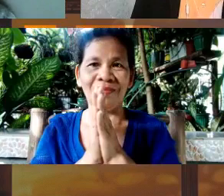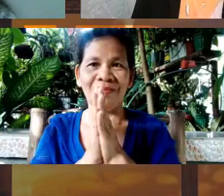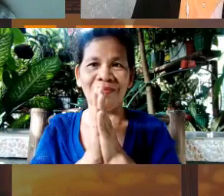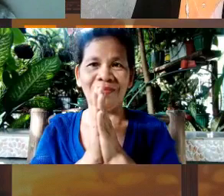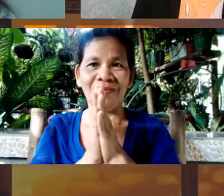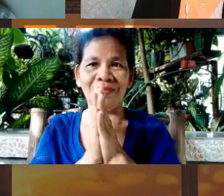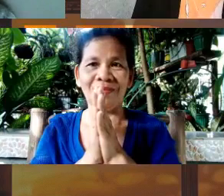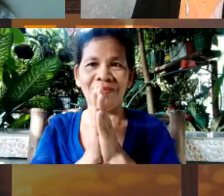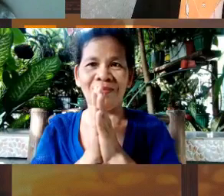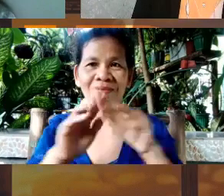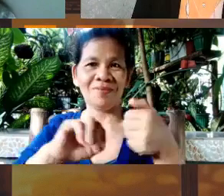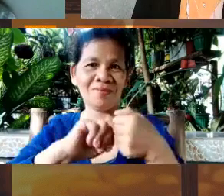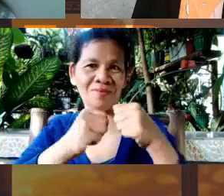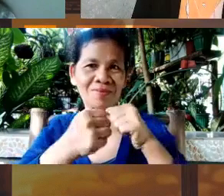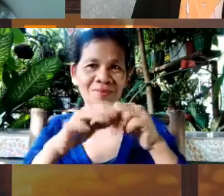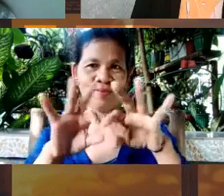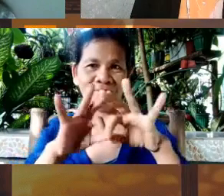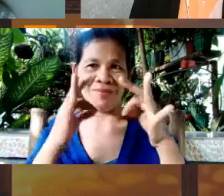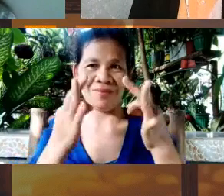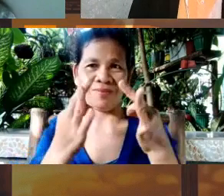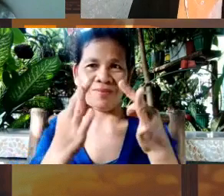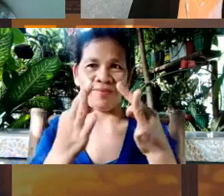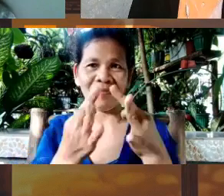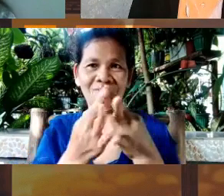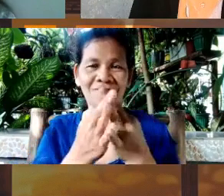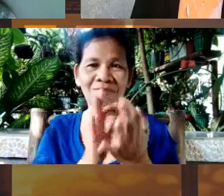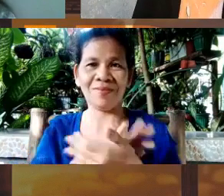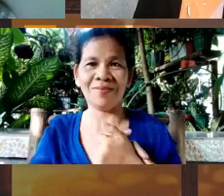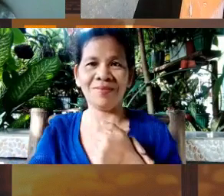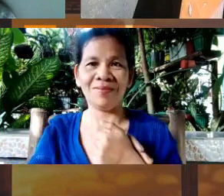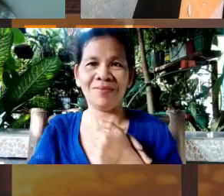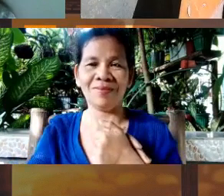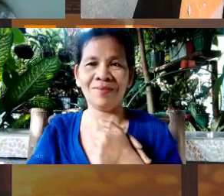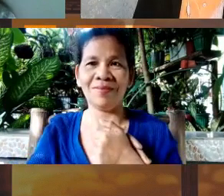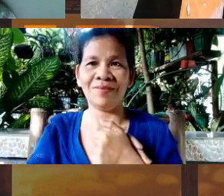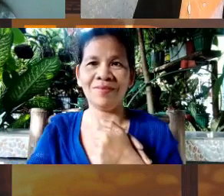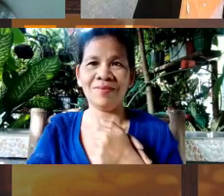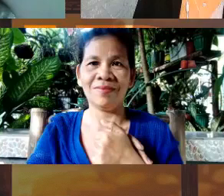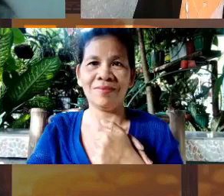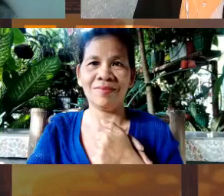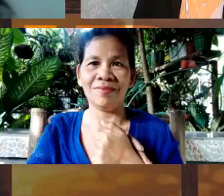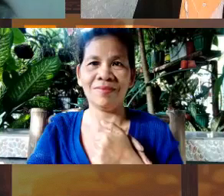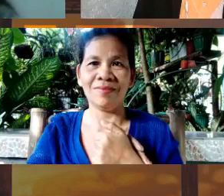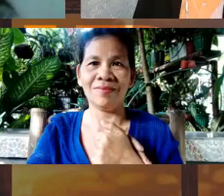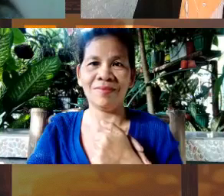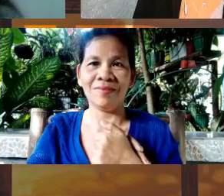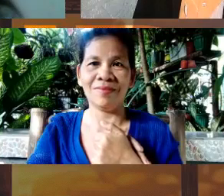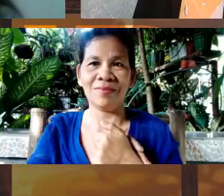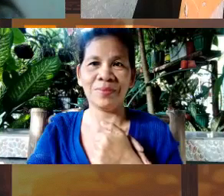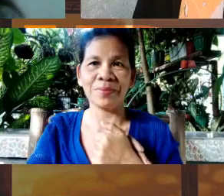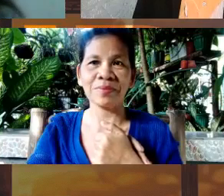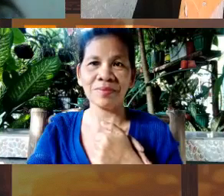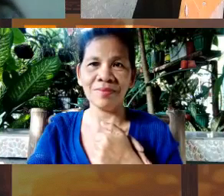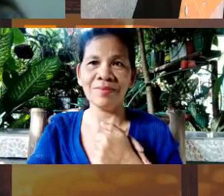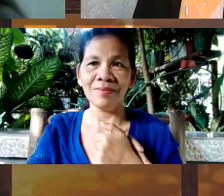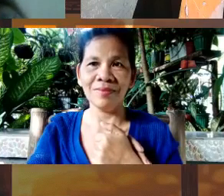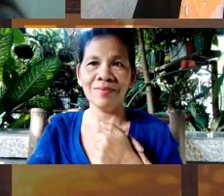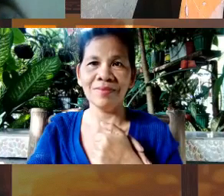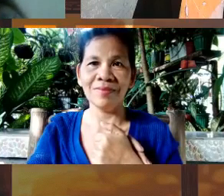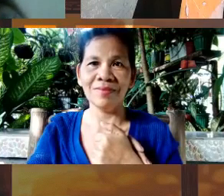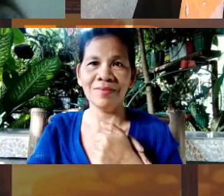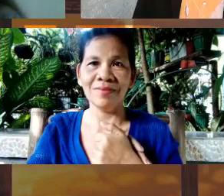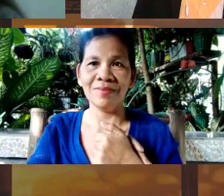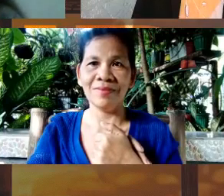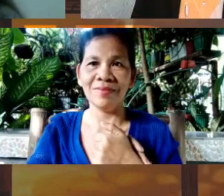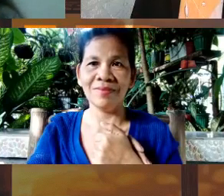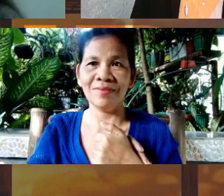ng family namin. Okay, yes po, Mr. Mitch. Sama po natin sa panalangin. Okay, palagay ko,